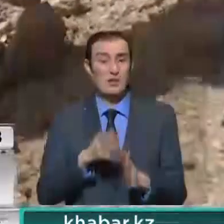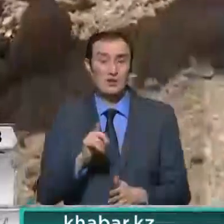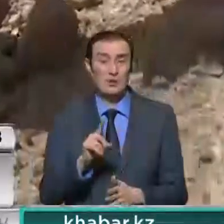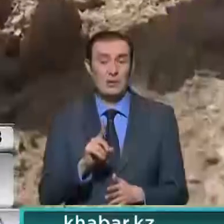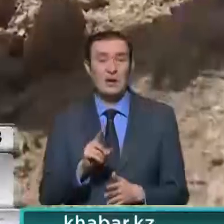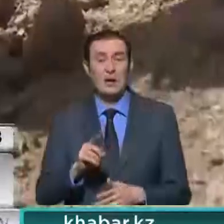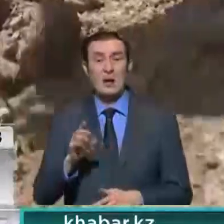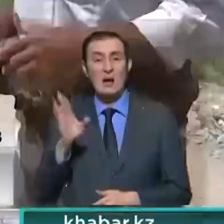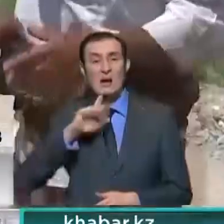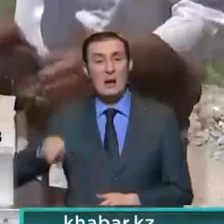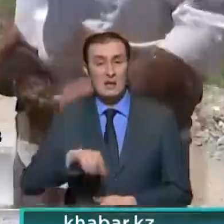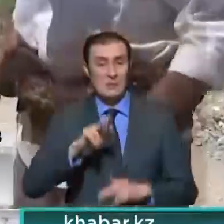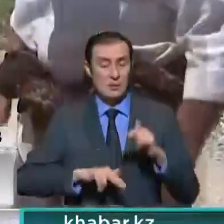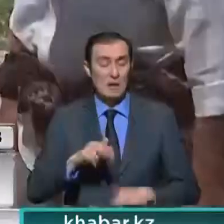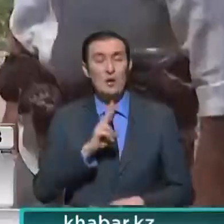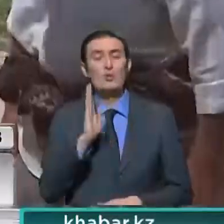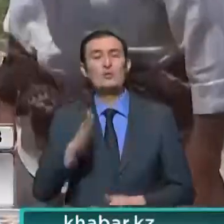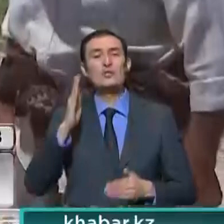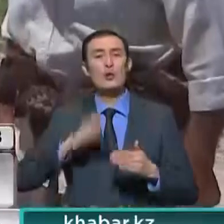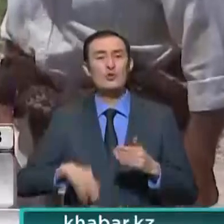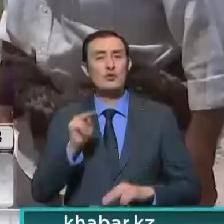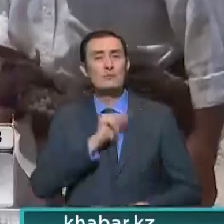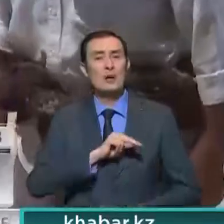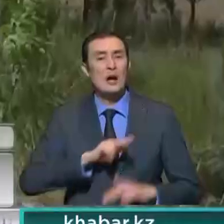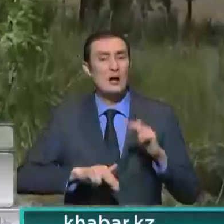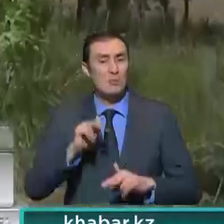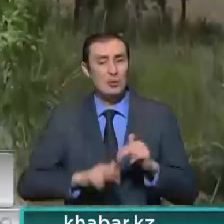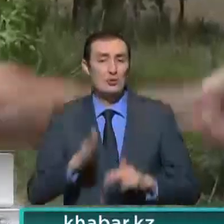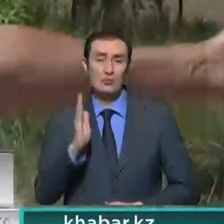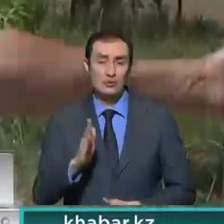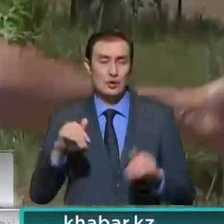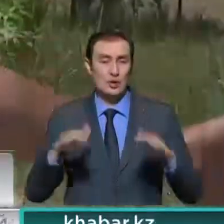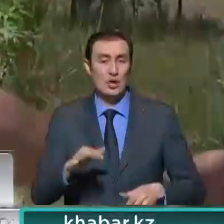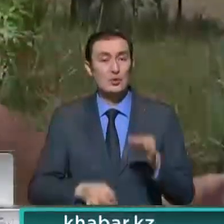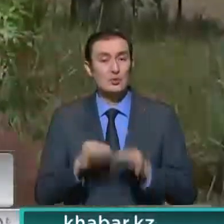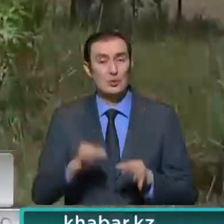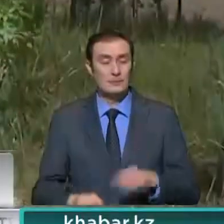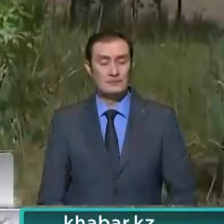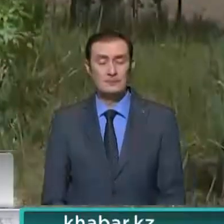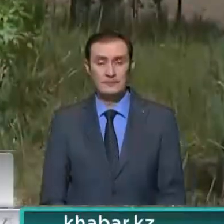чтобы привести канал в порядок А кто будет заканчивать работу Теперь уже решит суд